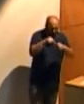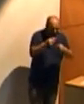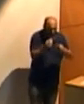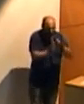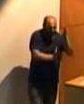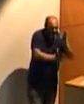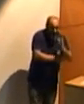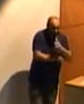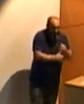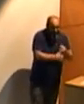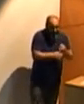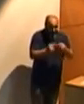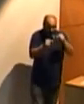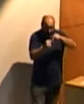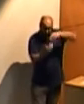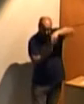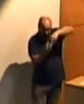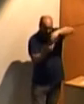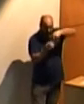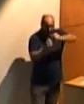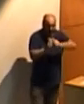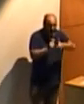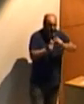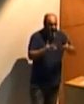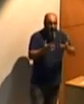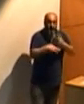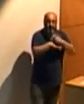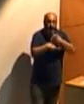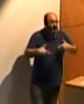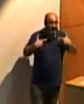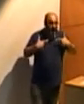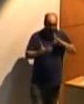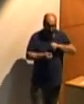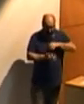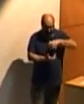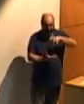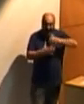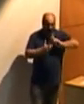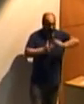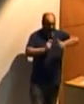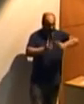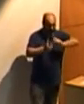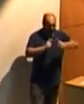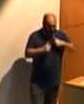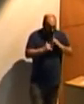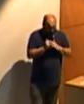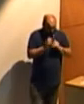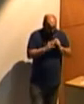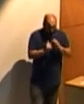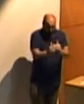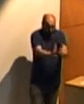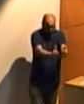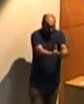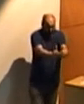autre c'est très compliqué une bactérie tout être vivant bienvenue dans une relation constitutive qui va construire